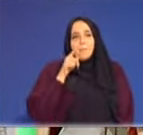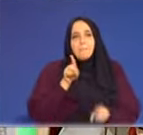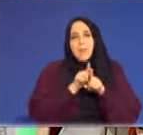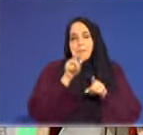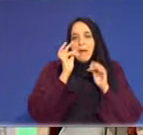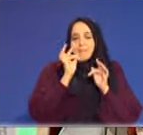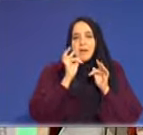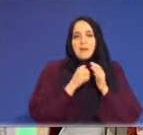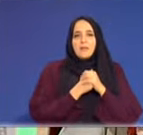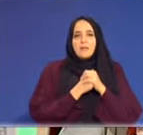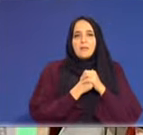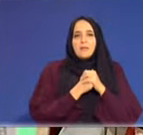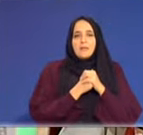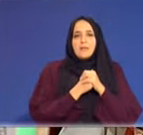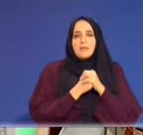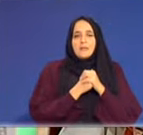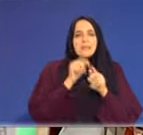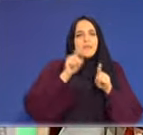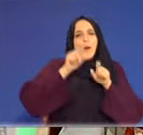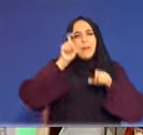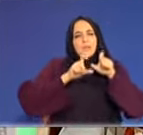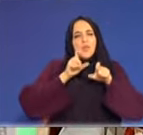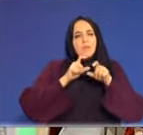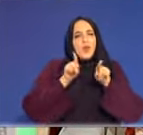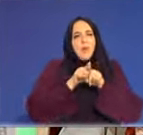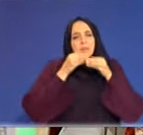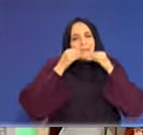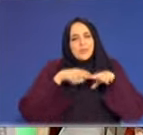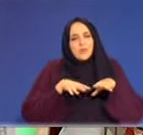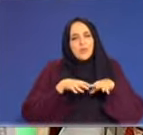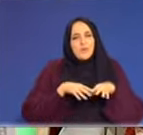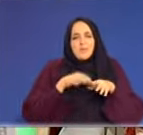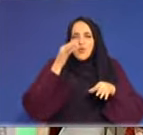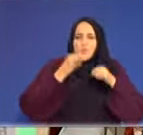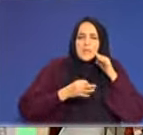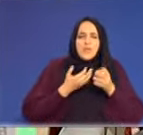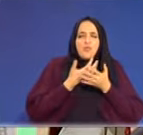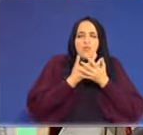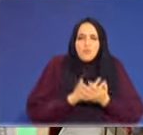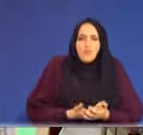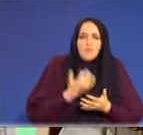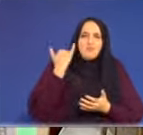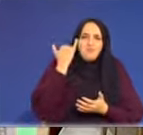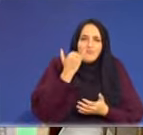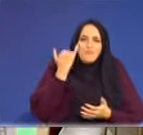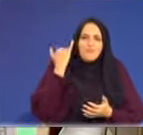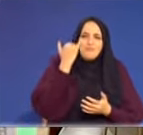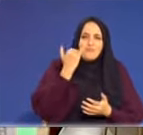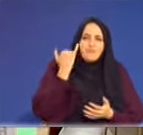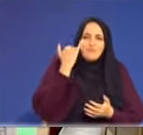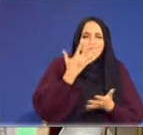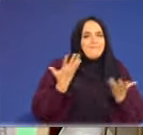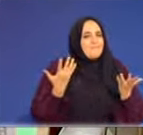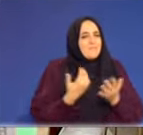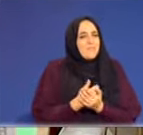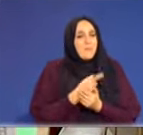أم خالد، قد ييأس البعض من هذه العدالة البطيئة التي ذكرت قبل قليل وأشرت